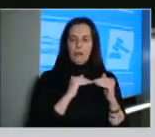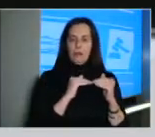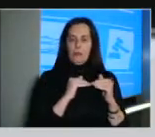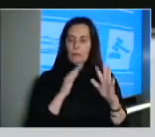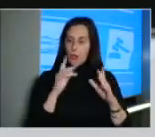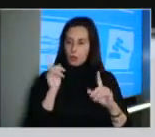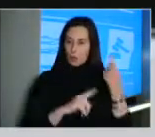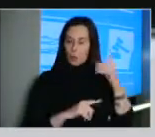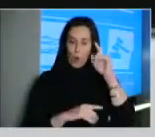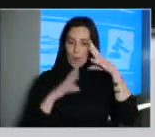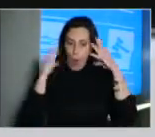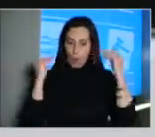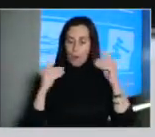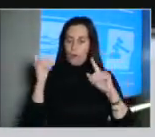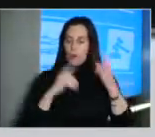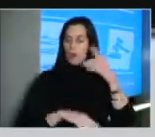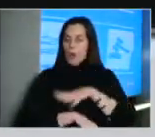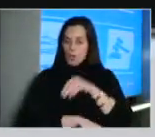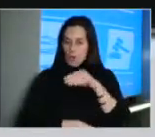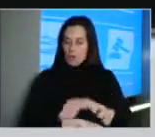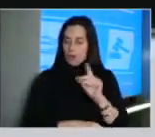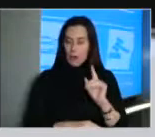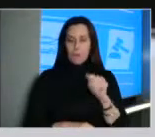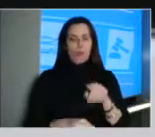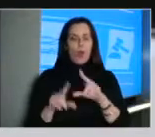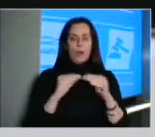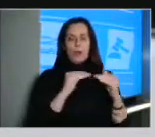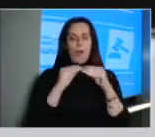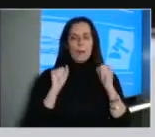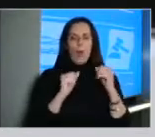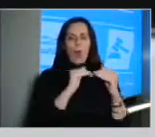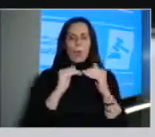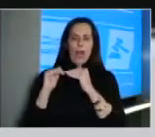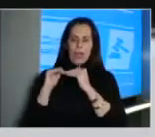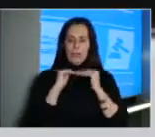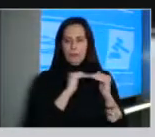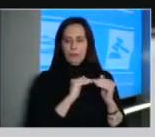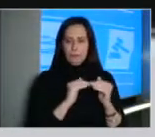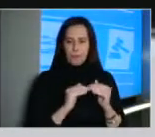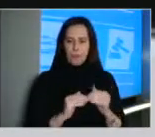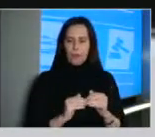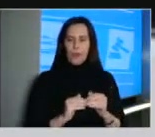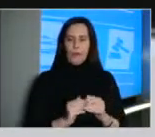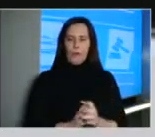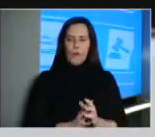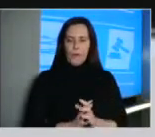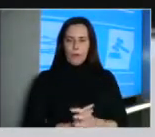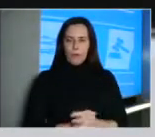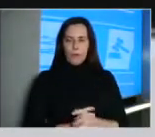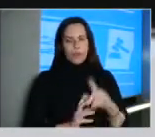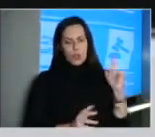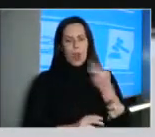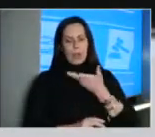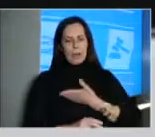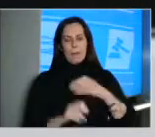למה שקורה בהולנד, בשוודיה, במקומות אחרים, זה דבר לדעתי נכון. אוקיי. בתור עובד, בתור סמיכת הביטחון. שכולם